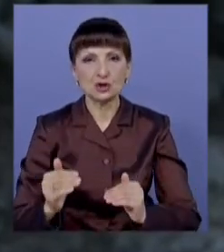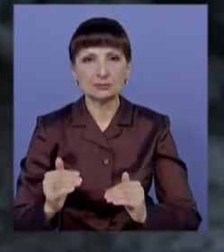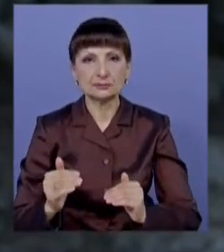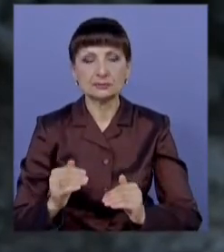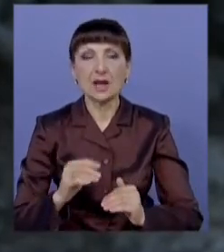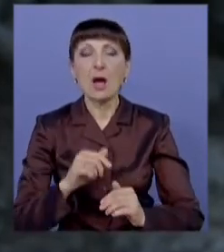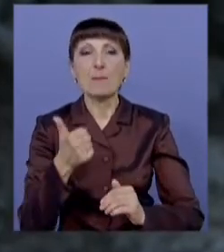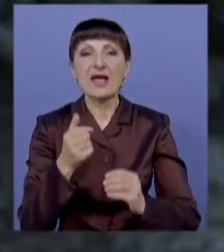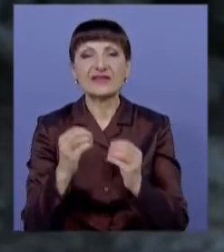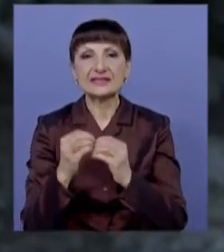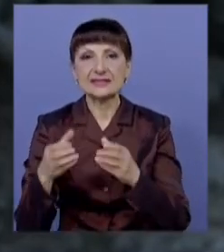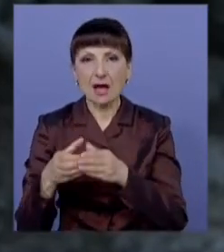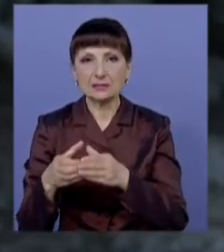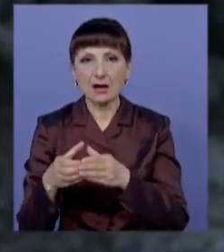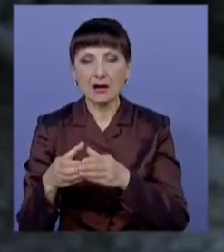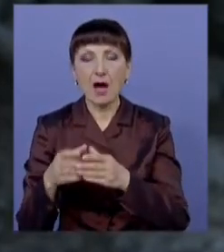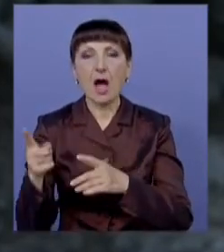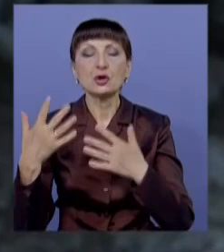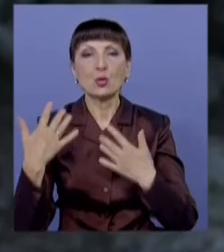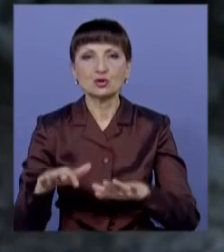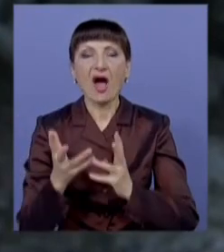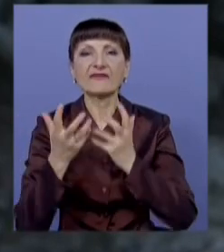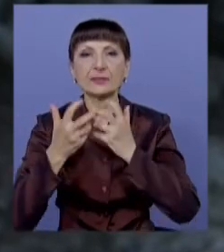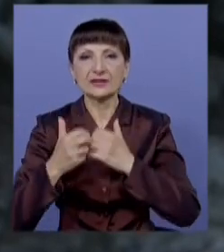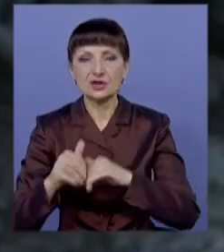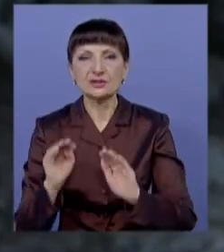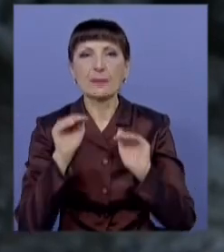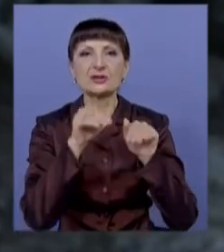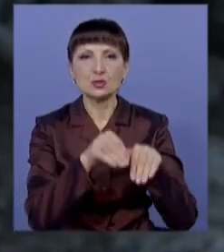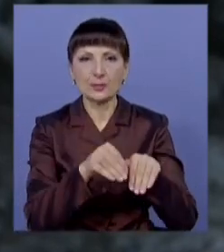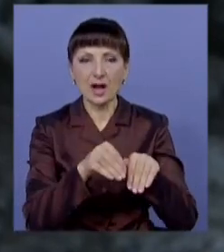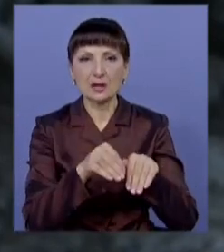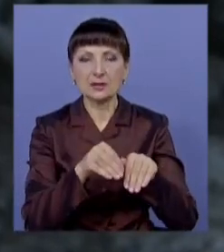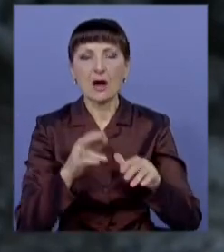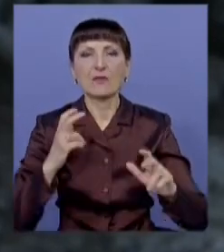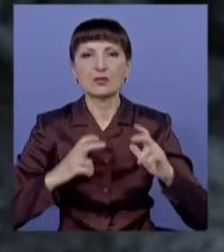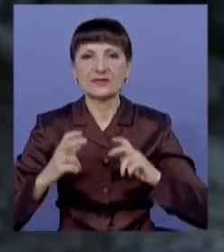эта первая десятка, они уже автоматически будут распределены им гранты.